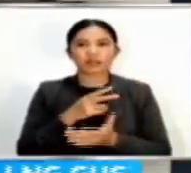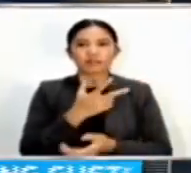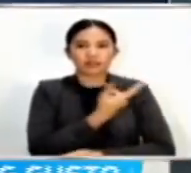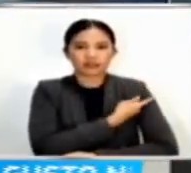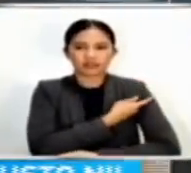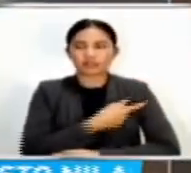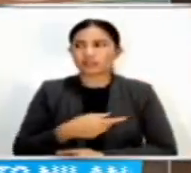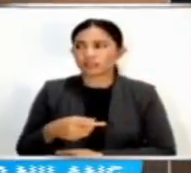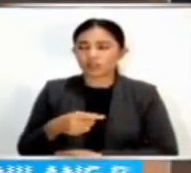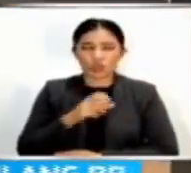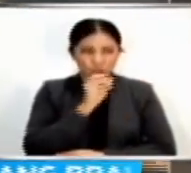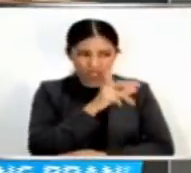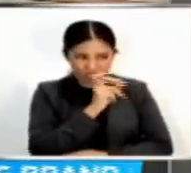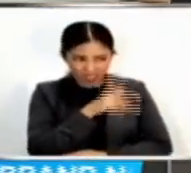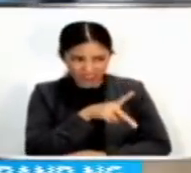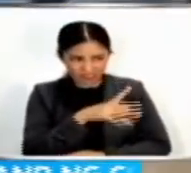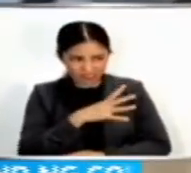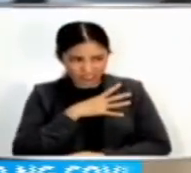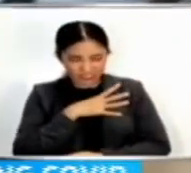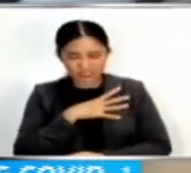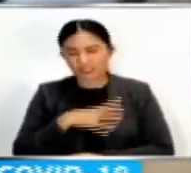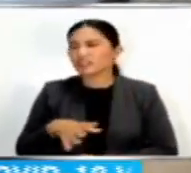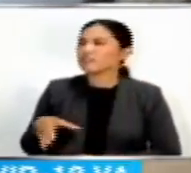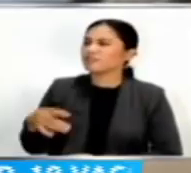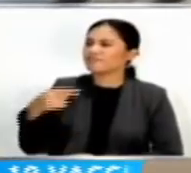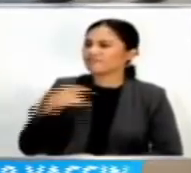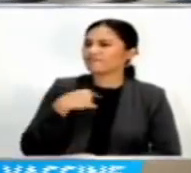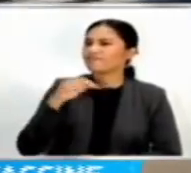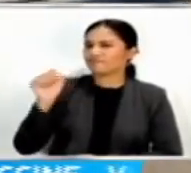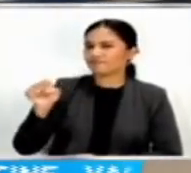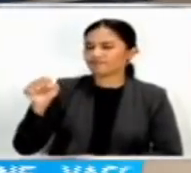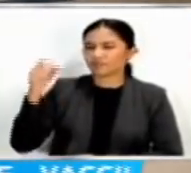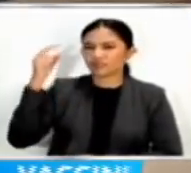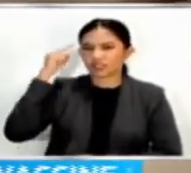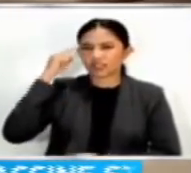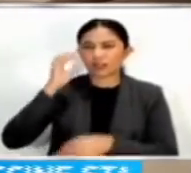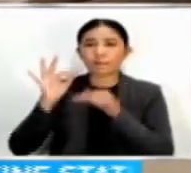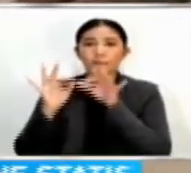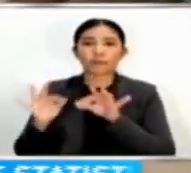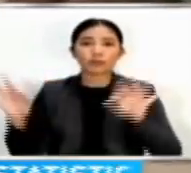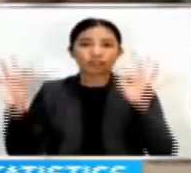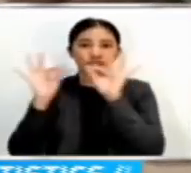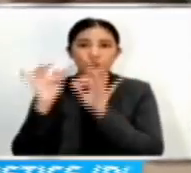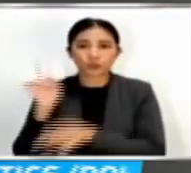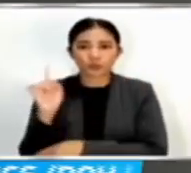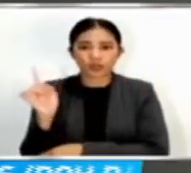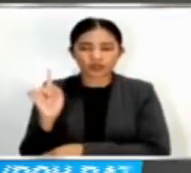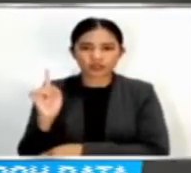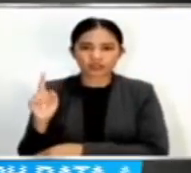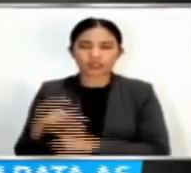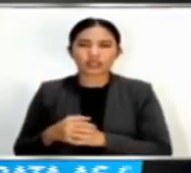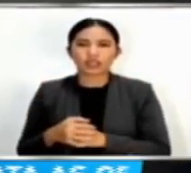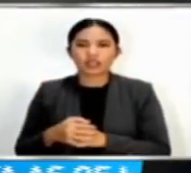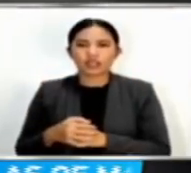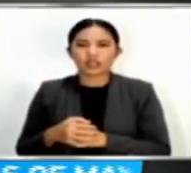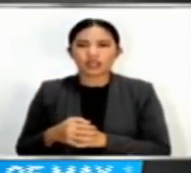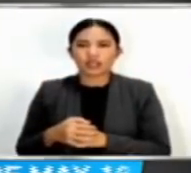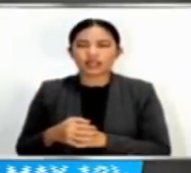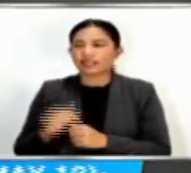akin, it's important, yung parang hindi tayo conscious sa brand. Yun